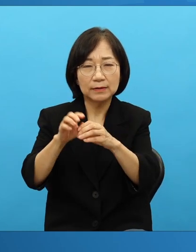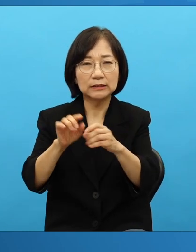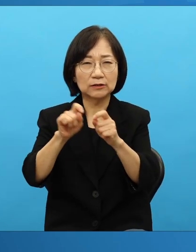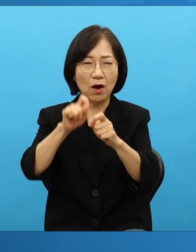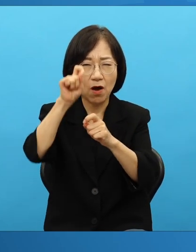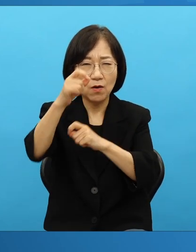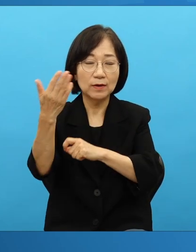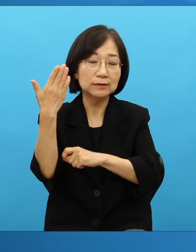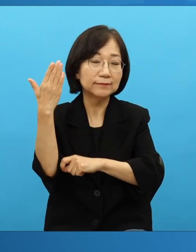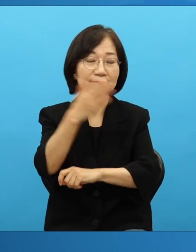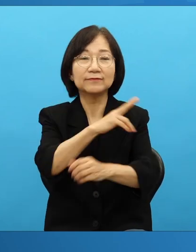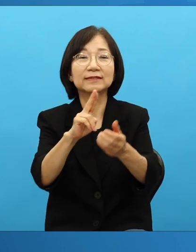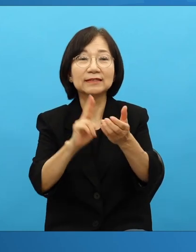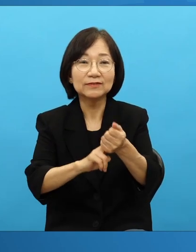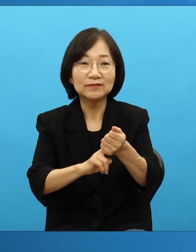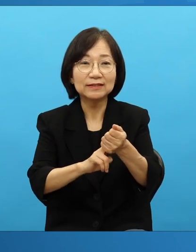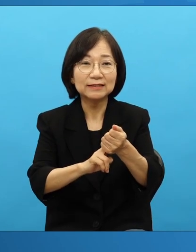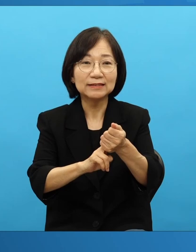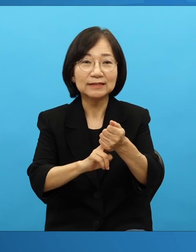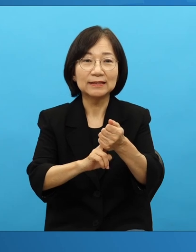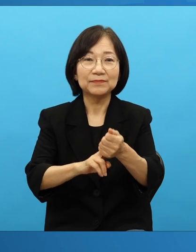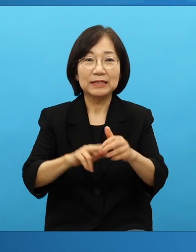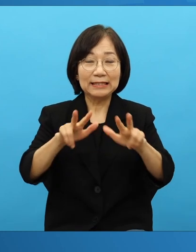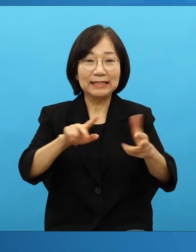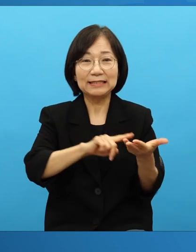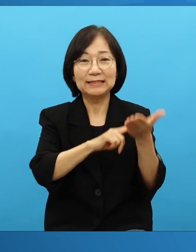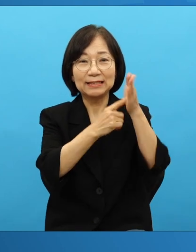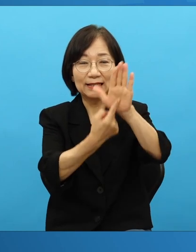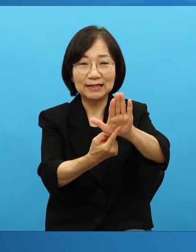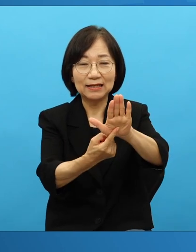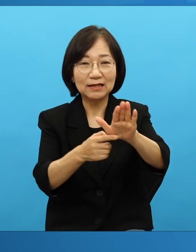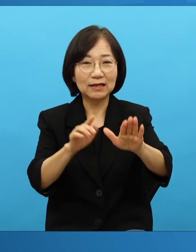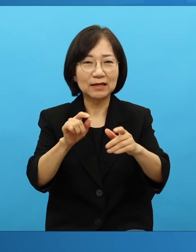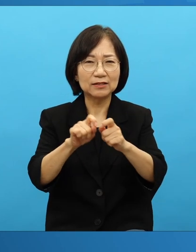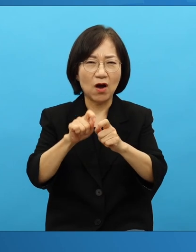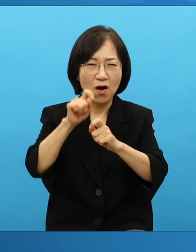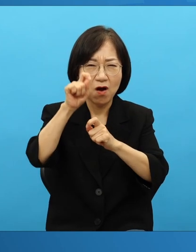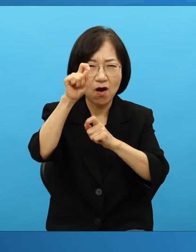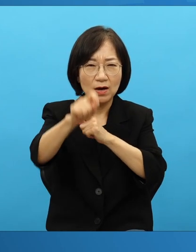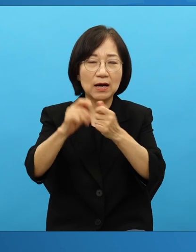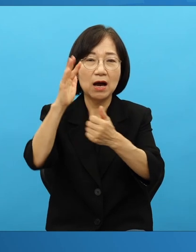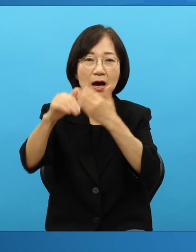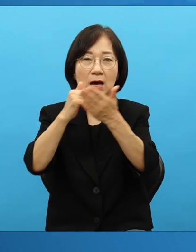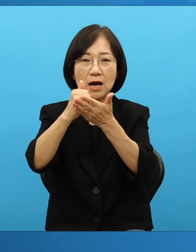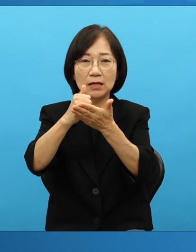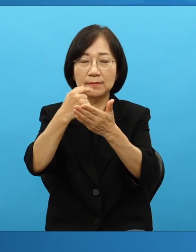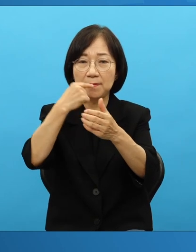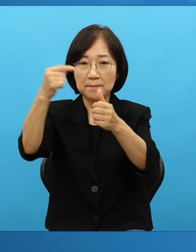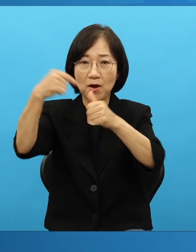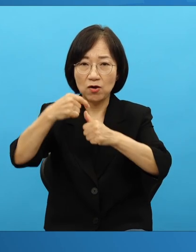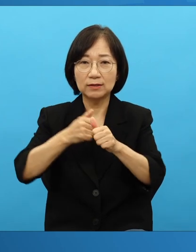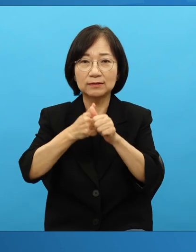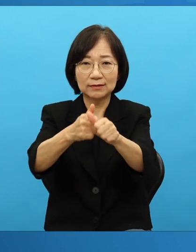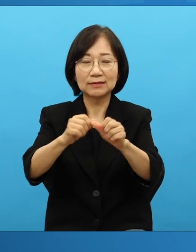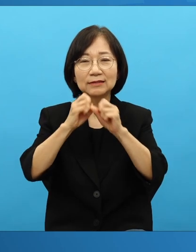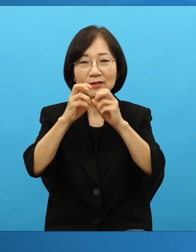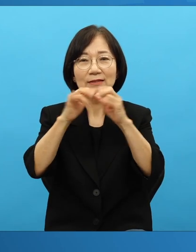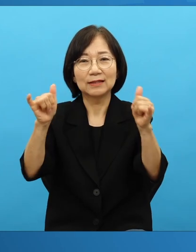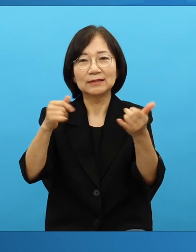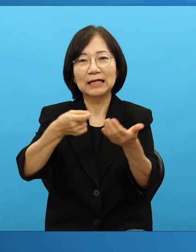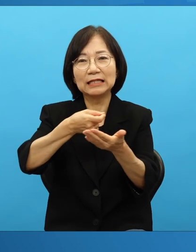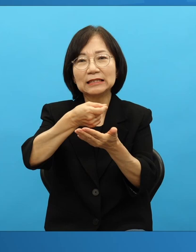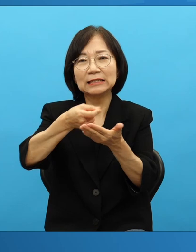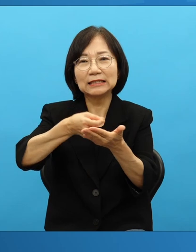전파함은 영세 전부터 감추었다가 이제는 나타내신 바 되었으며 영원하신 하나님의 명을